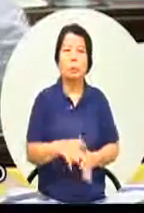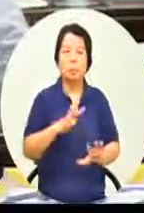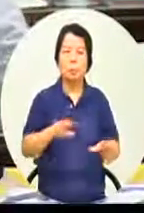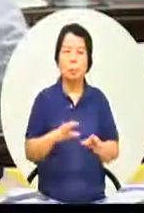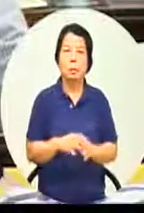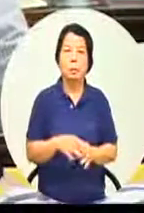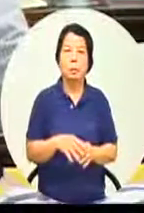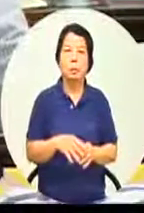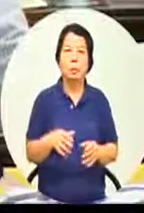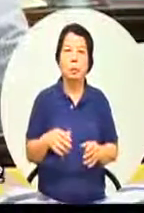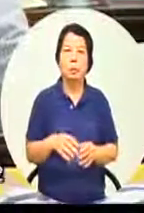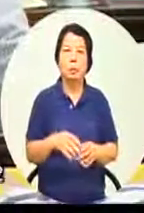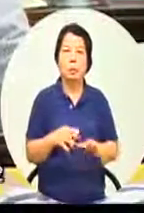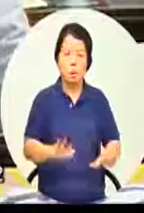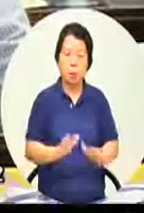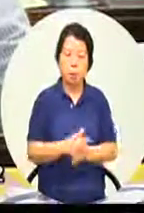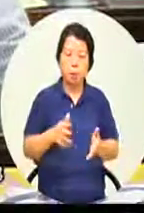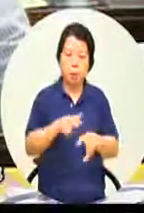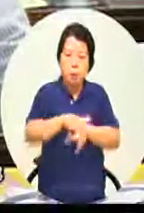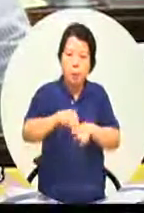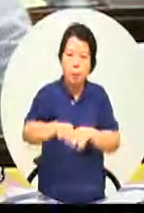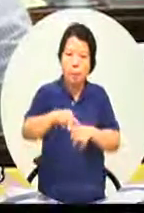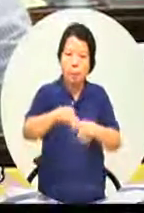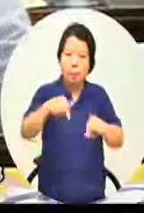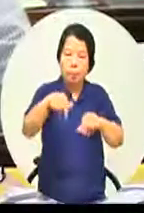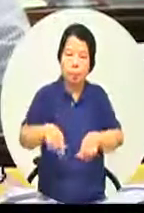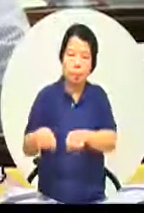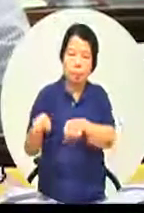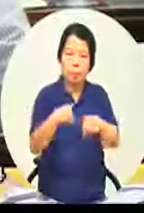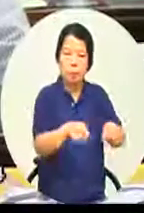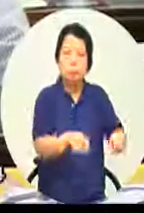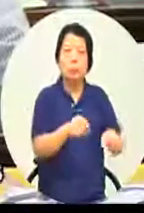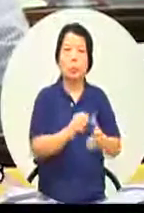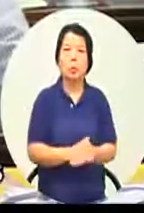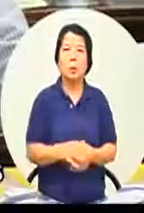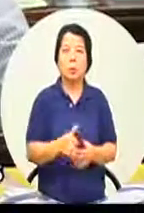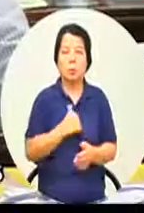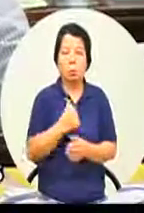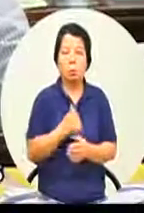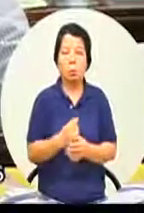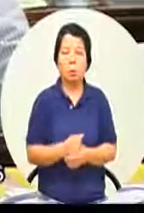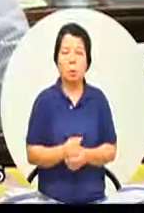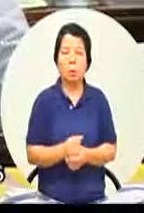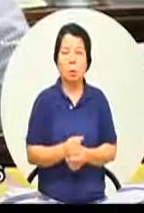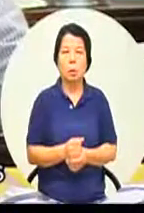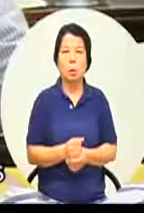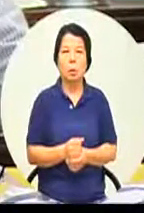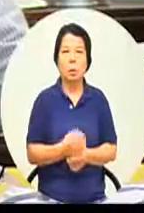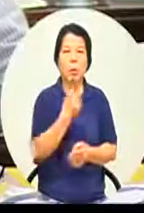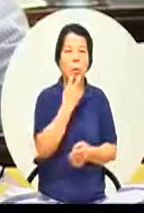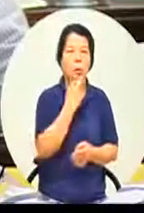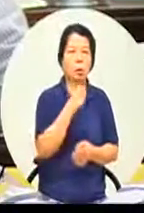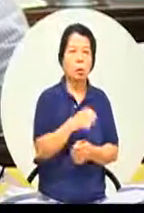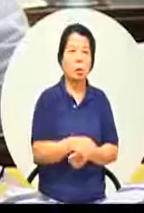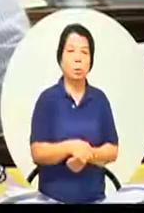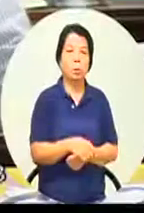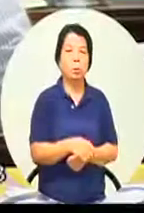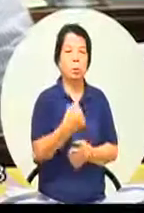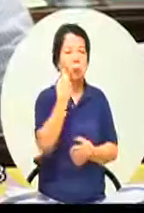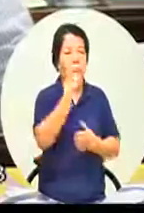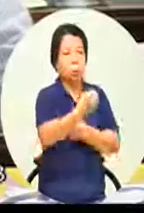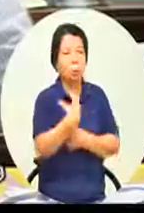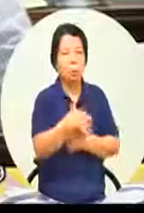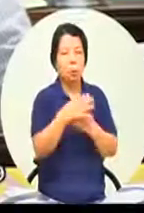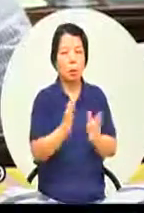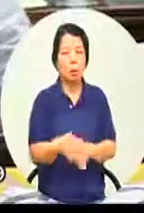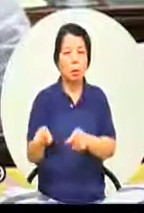的延宕，坦白说，到目前为止，我真的没有看到中央的任何哪一个单位告诉我们，它到底要